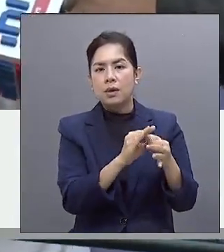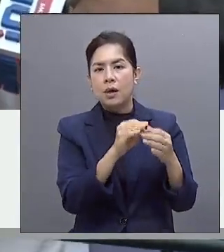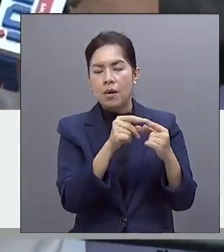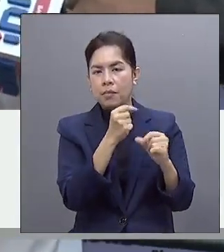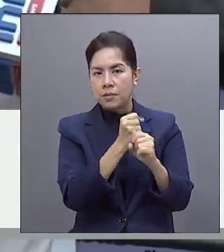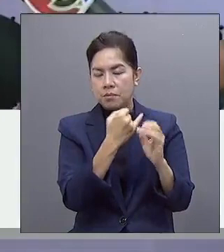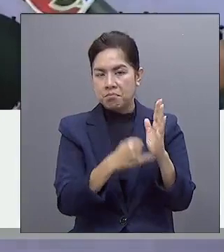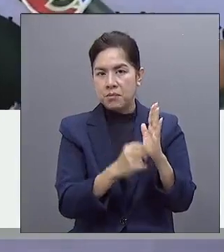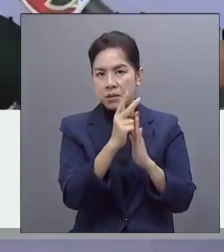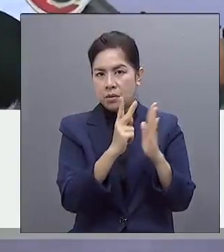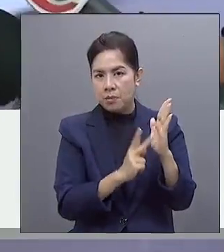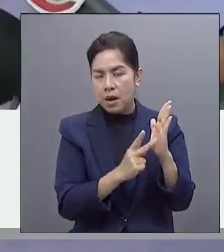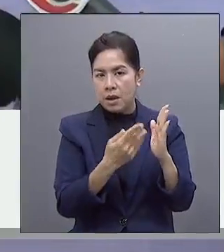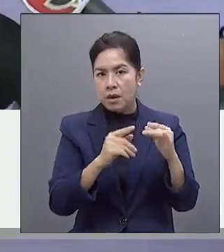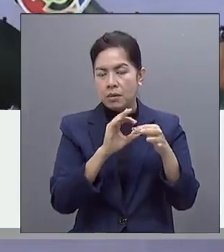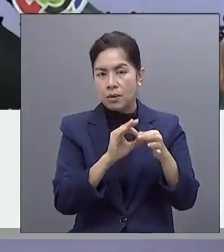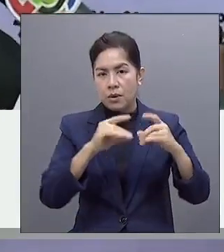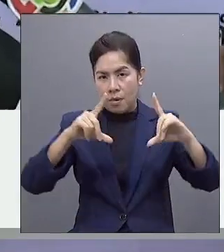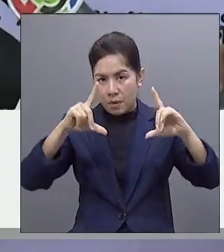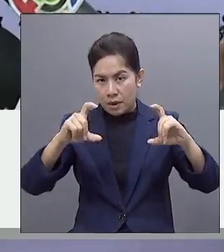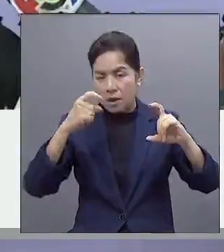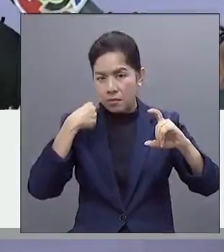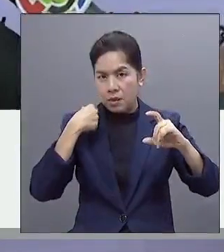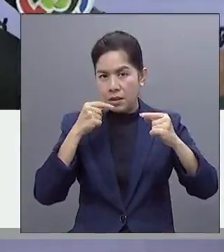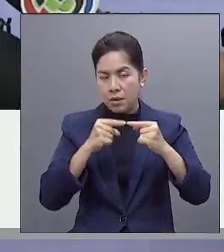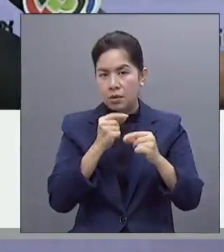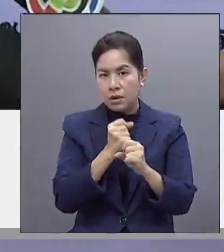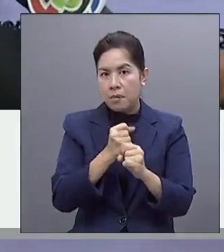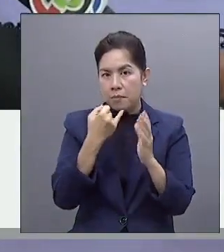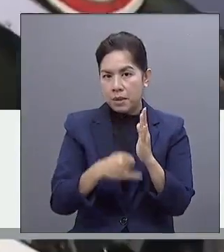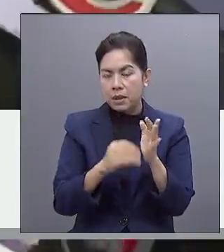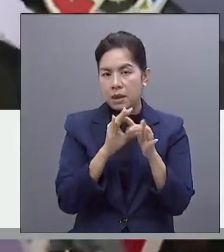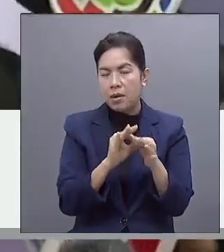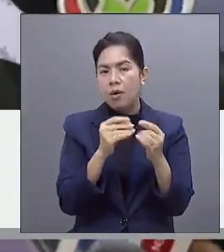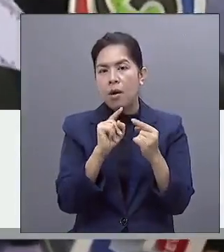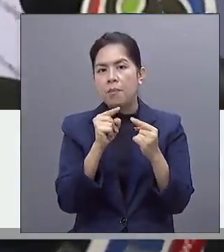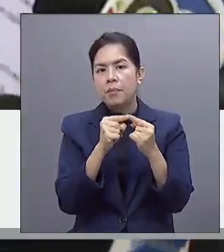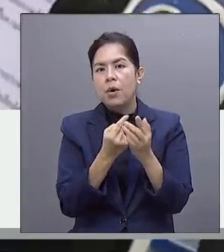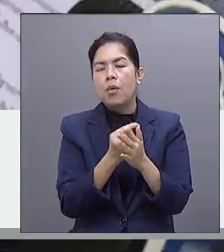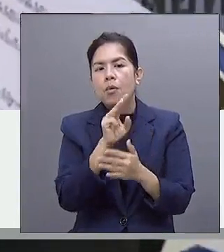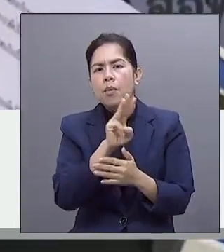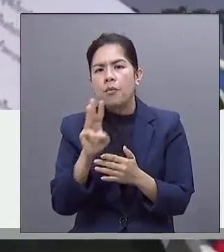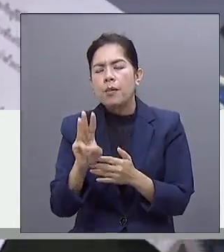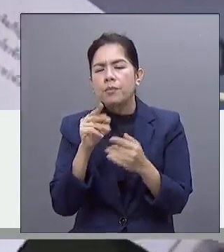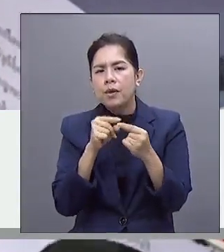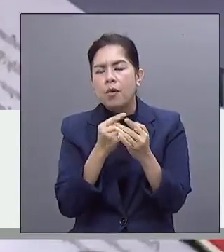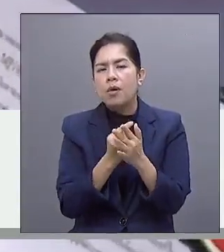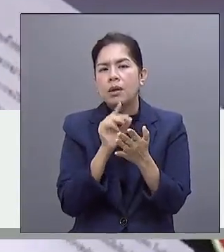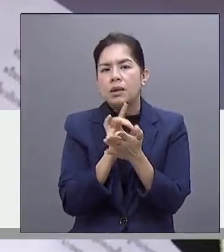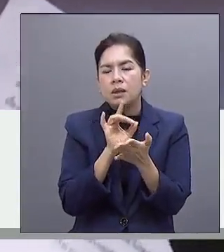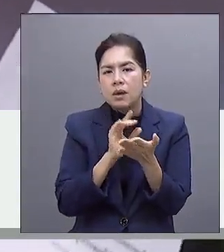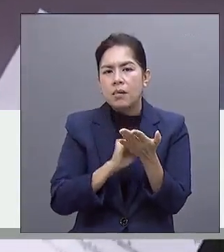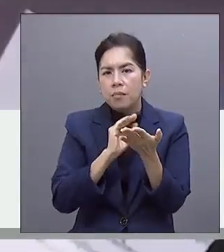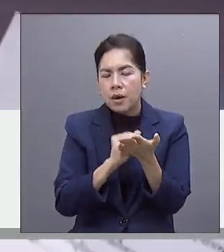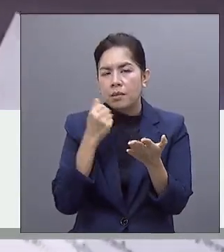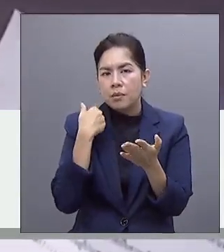รวมถึงภาพถ่ายบุคคลที่เกี่ยวข้องในธุรกิจเว็บพนันออนไลน์เชื่อมโยงไปยังเครือข่ายต่างๆโดยเอามายืนยัน